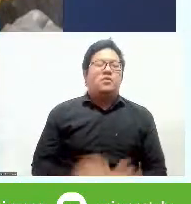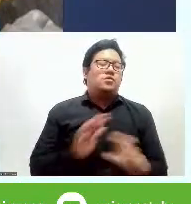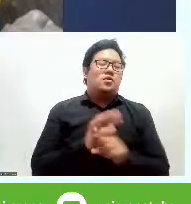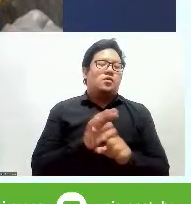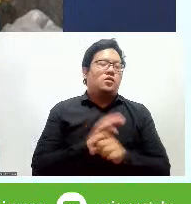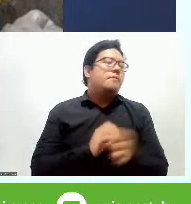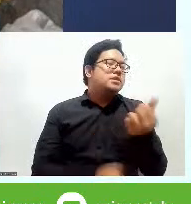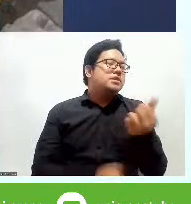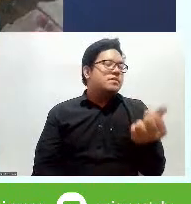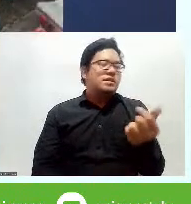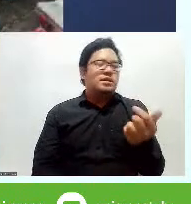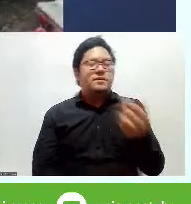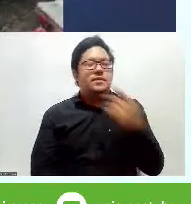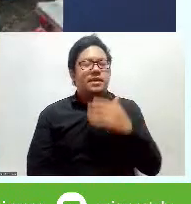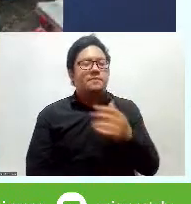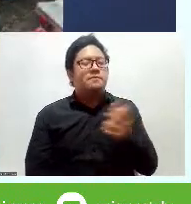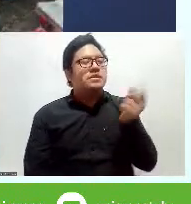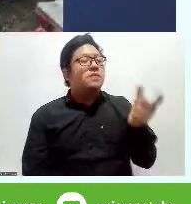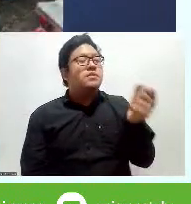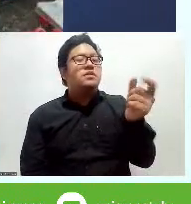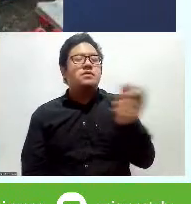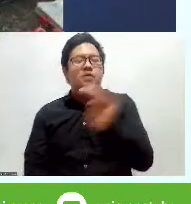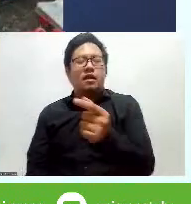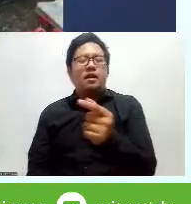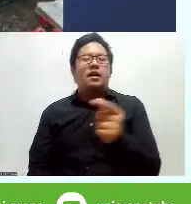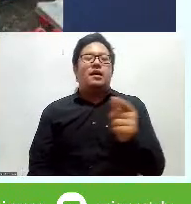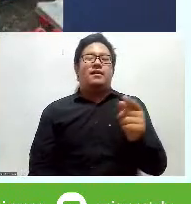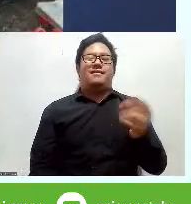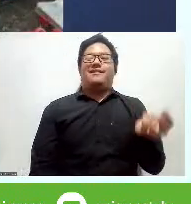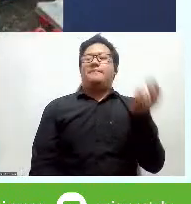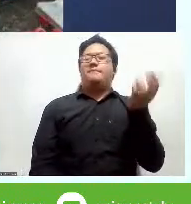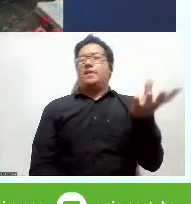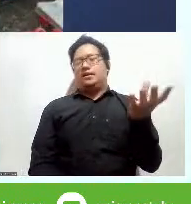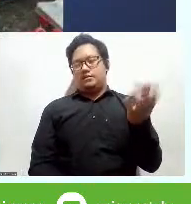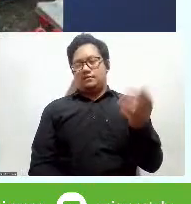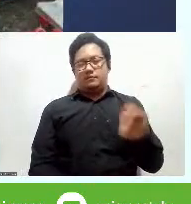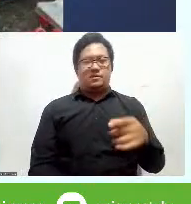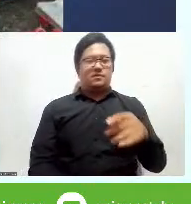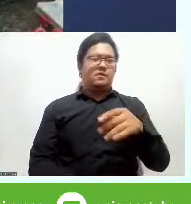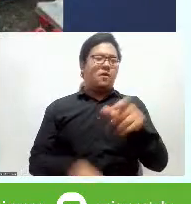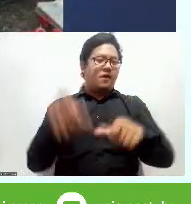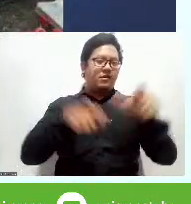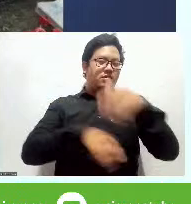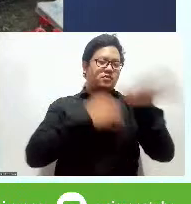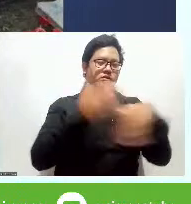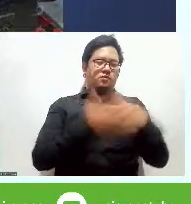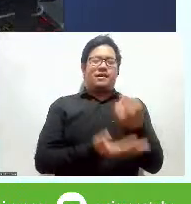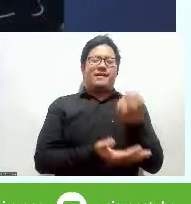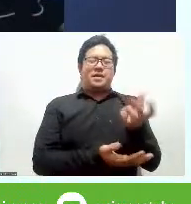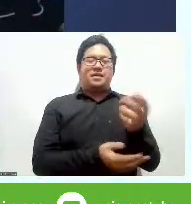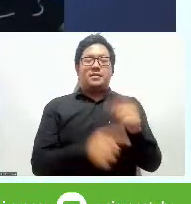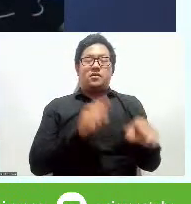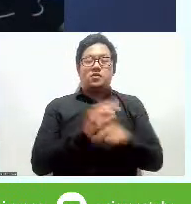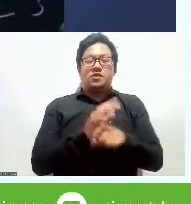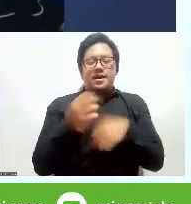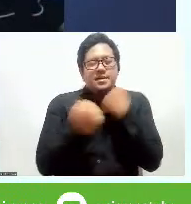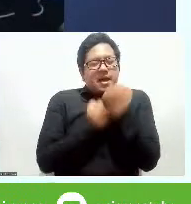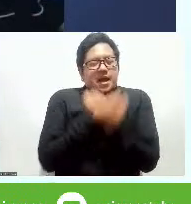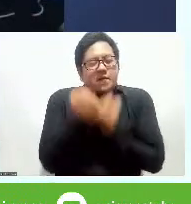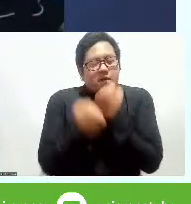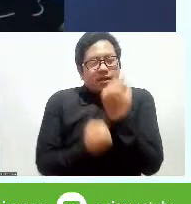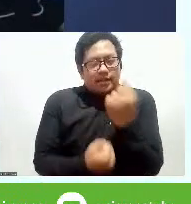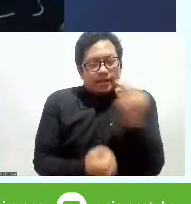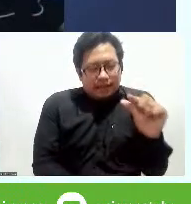dan itu sangat gampang banget dilakukan oleh semua orang yang ngetik doang tapi kalau ada ekor sedikit seperti ada notes